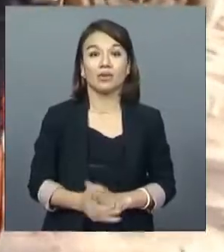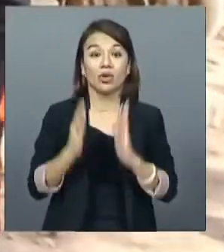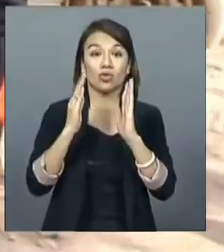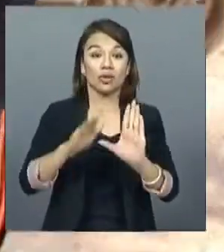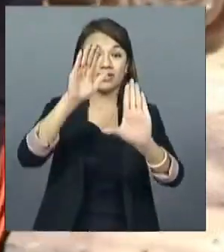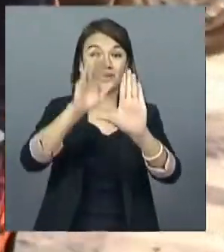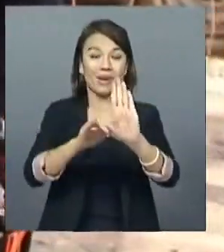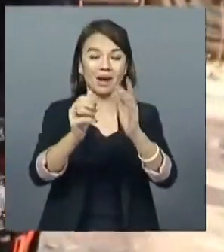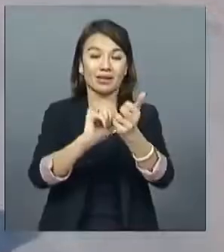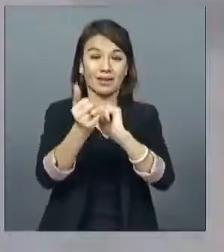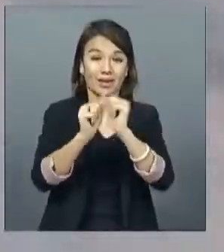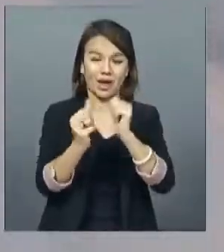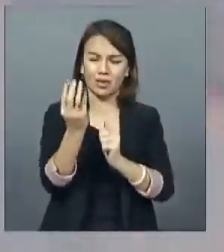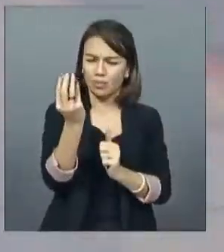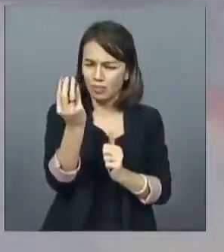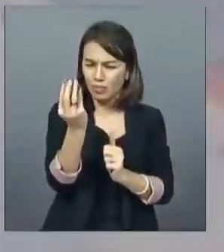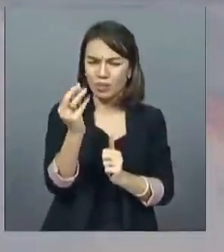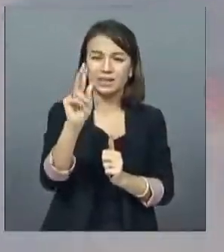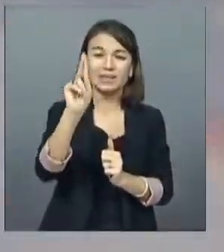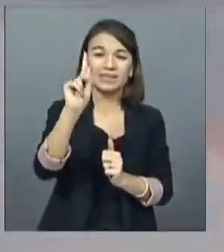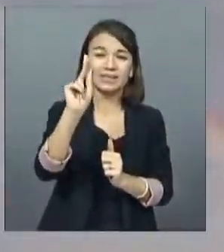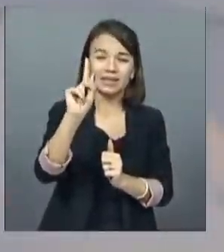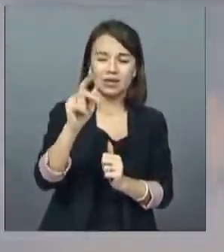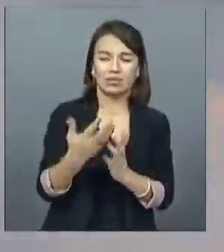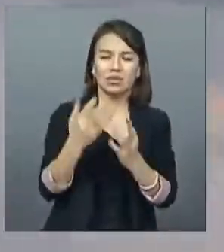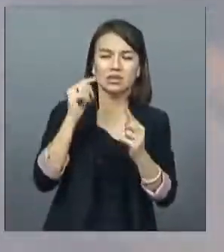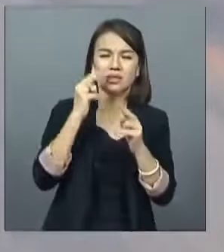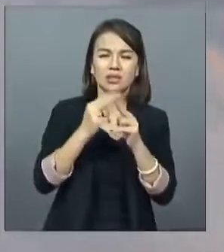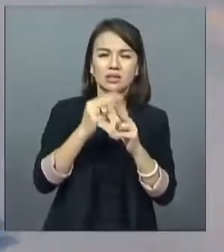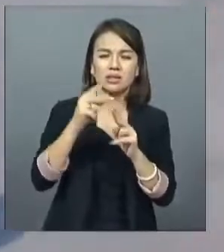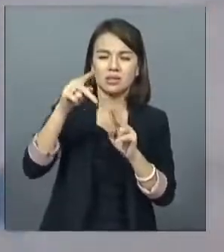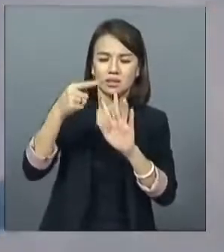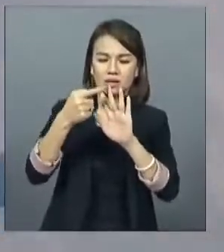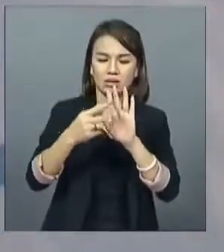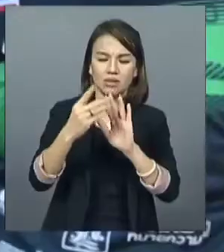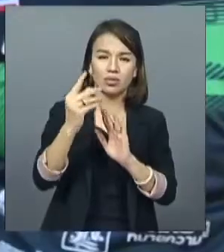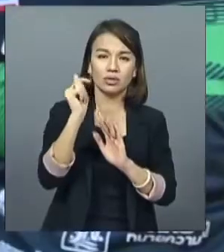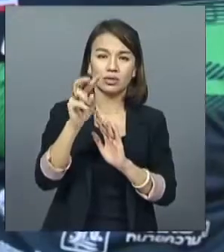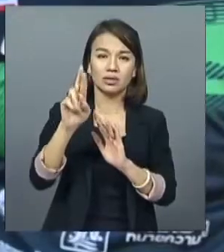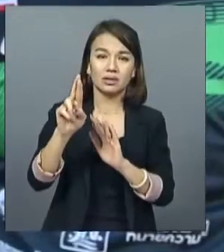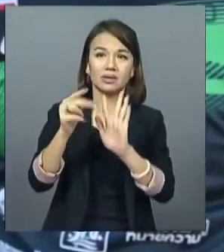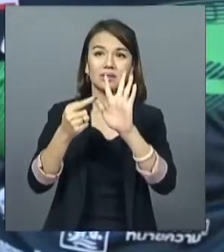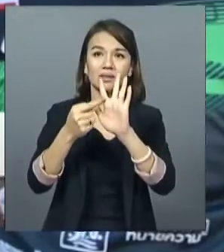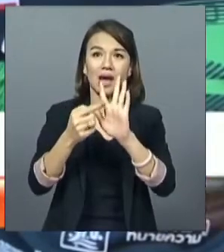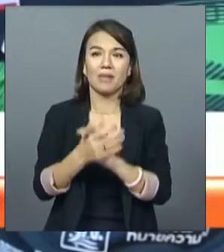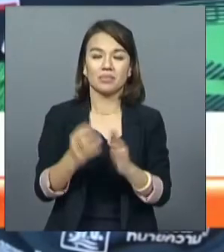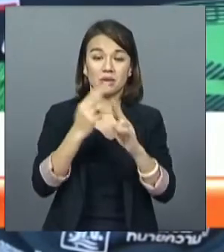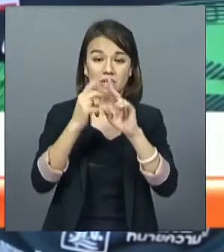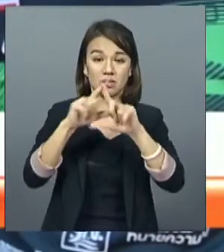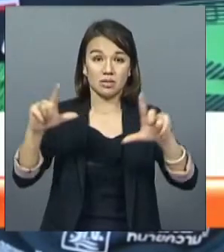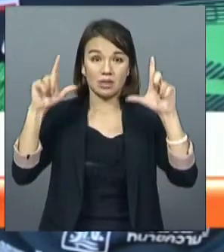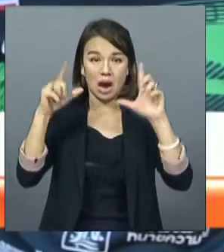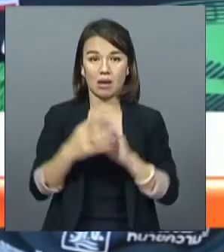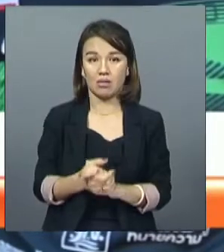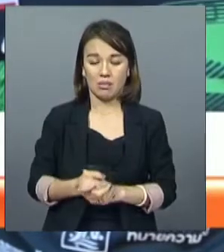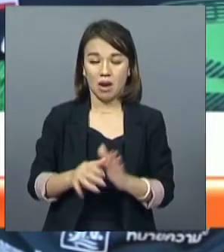ข่งกันเก็บพุทราตามสวนต่างๆที่กำหนดไว ้ความเป็นบ้านโพนเนี่ยเรารู้กันทั่วประเทศอยู่แล้วเรื่องผ้าไหมนะ